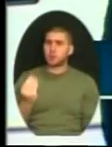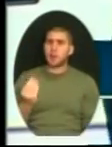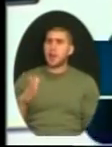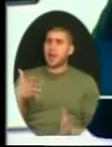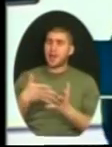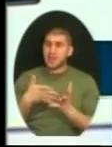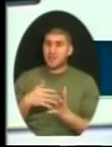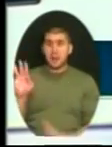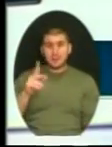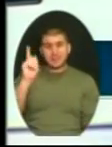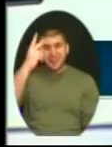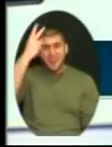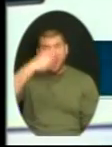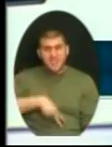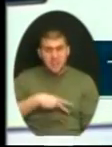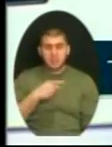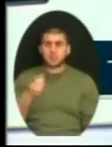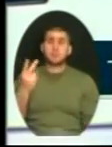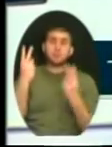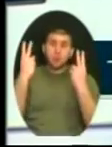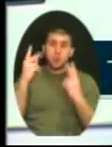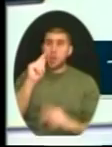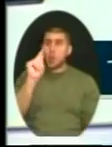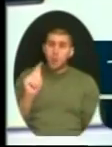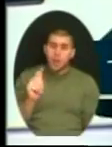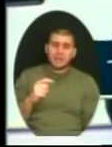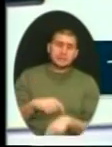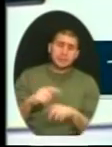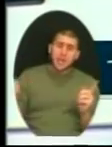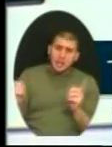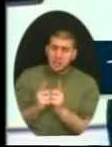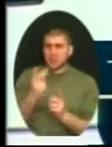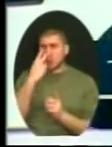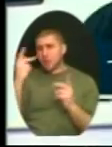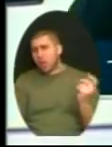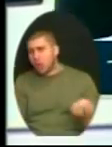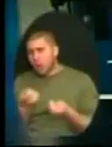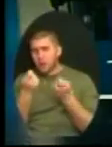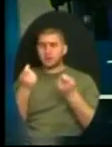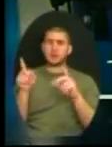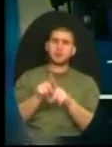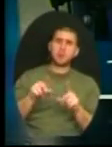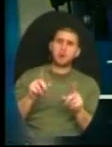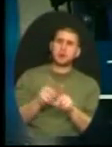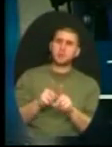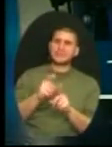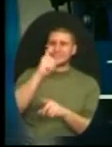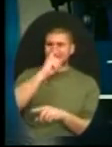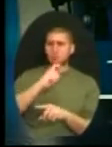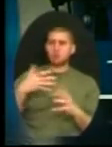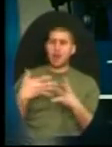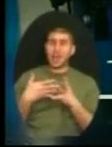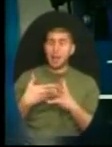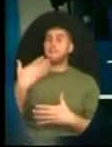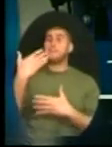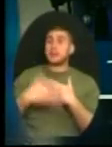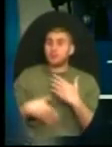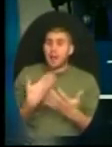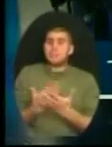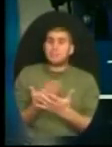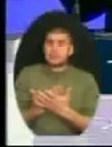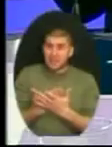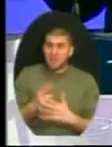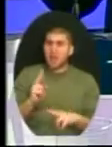החקירה. וביבי צריך להבין את הדבר הזה. עכשיו אולי בטווח הקצר, אתם רואים פה איזה ספין, אולי זהם את החקירה וכל זה, בסוף הממצאים